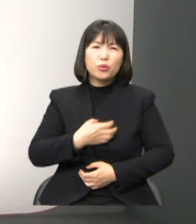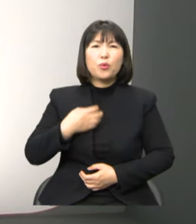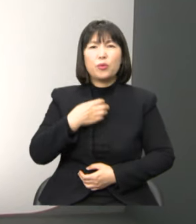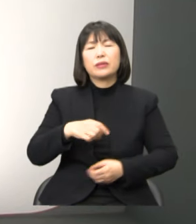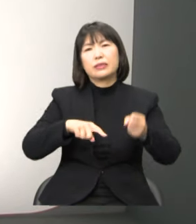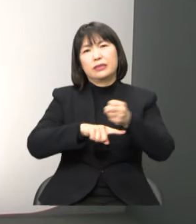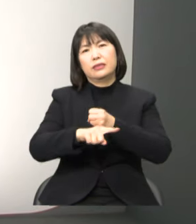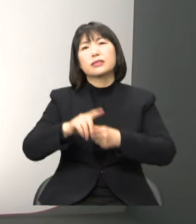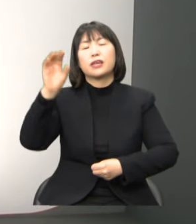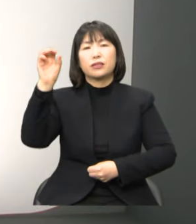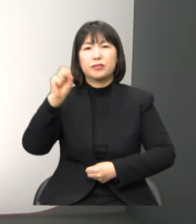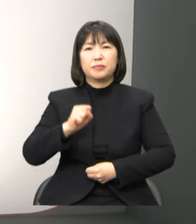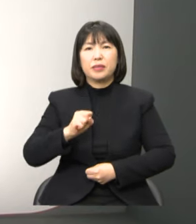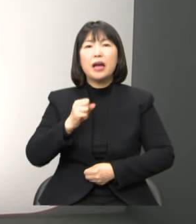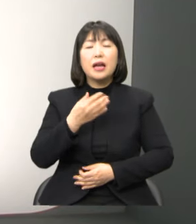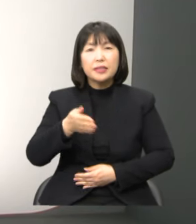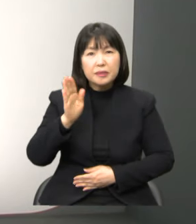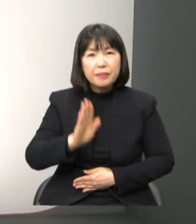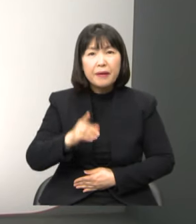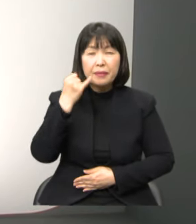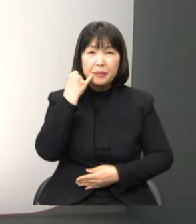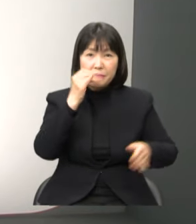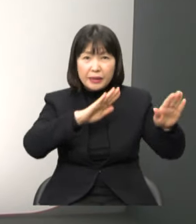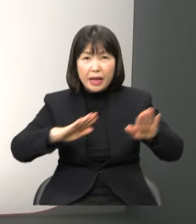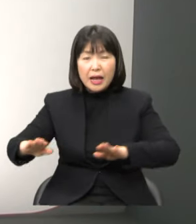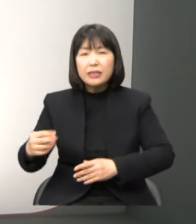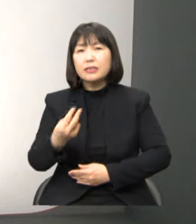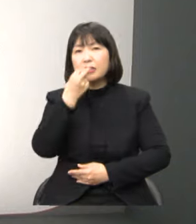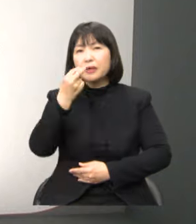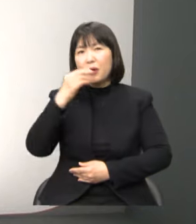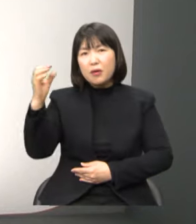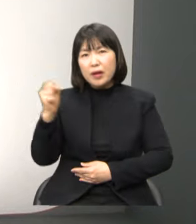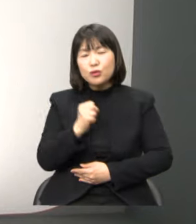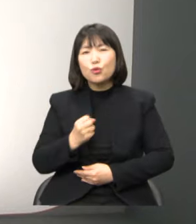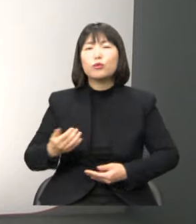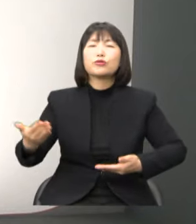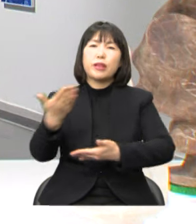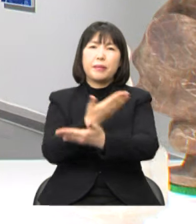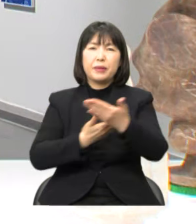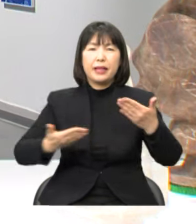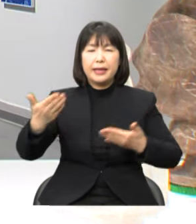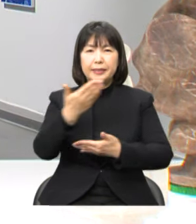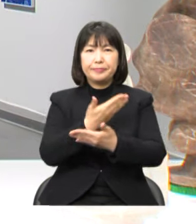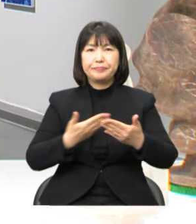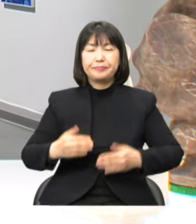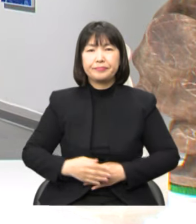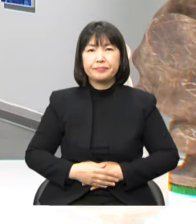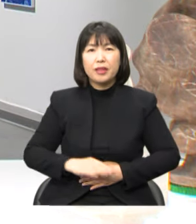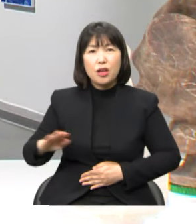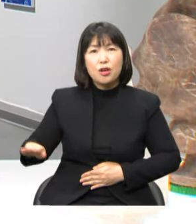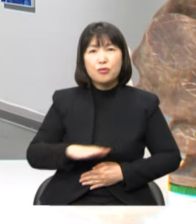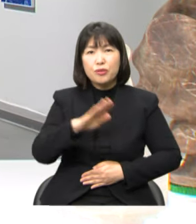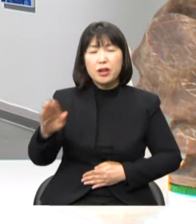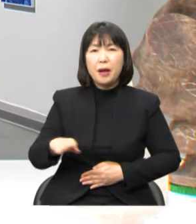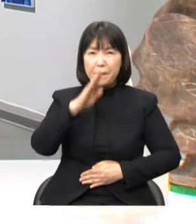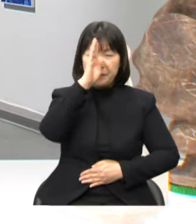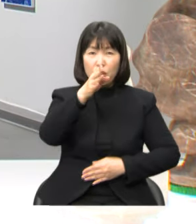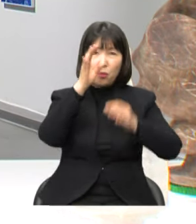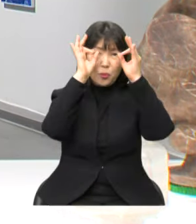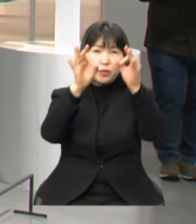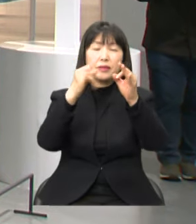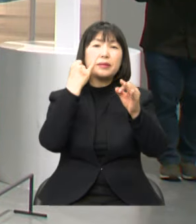됐습니다 하지만 바다는 생명을 품고 순환합니다 우리가 바로 보는